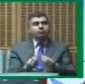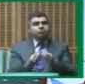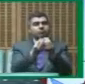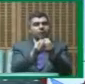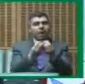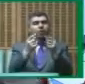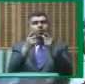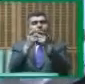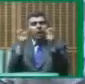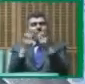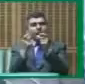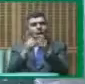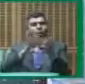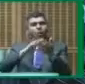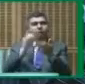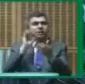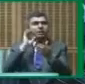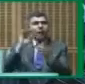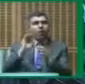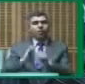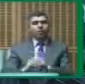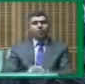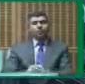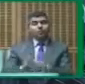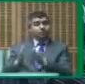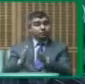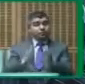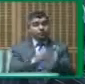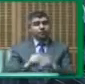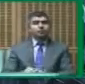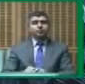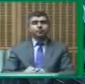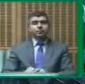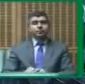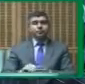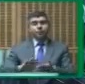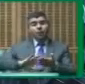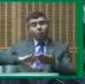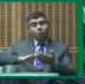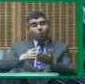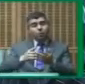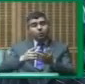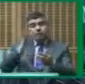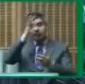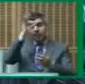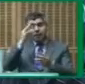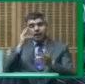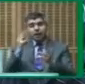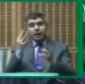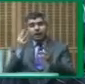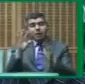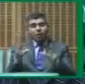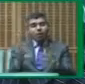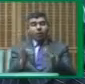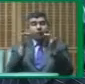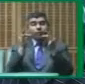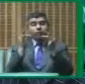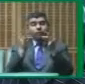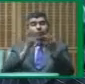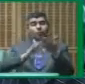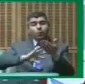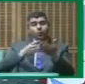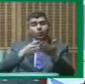مقاولة الرسوم. هذه المشاريع الثلاثة، هذه السياسة الثلاثة مكنتنا باش